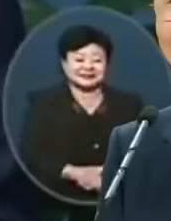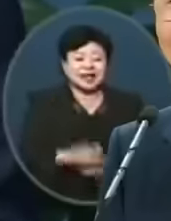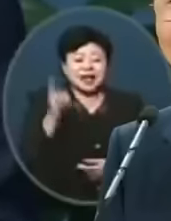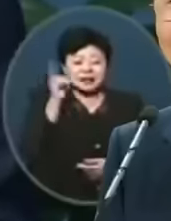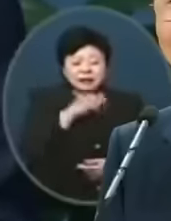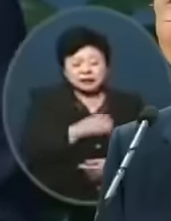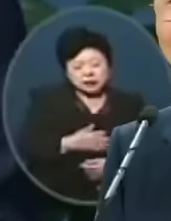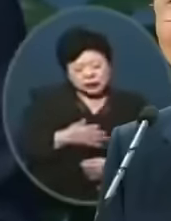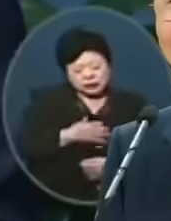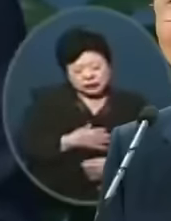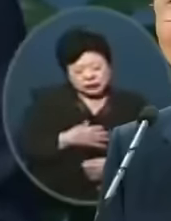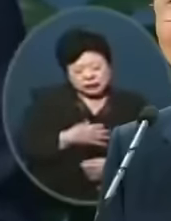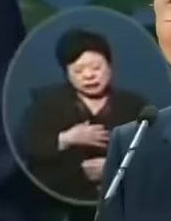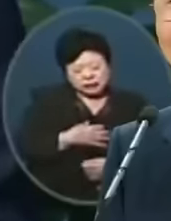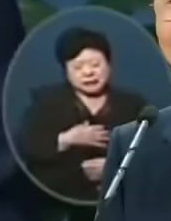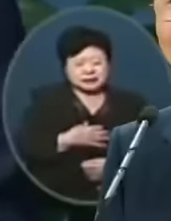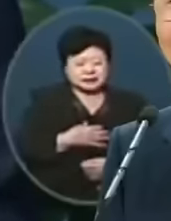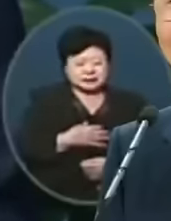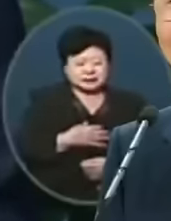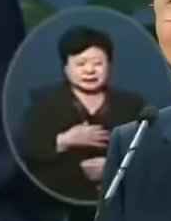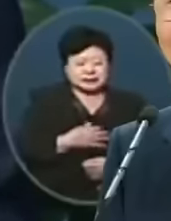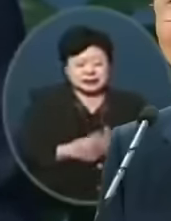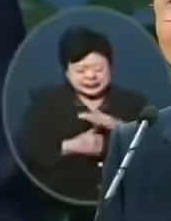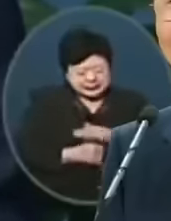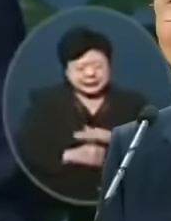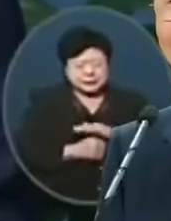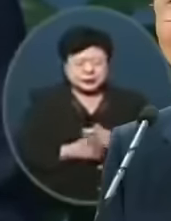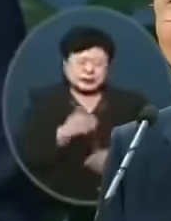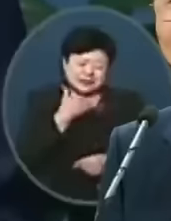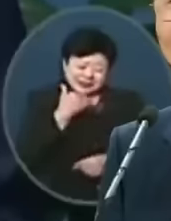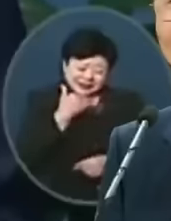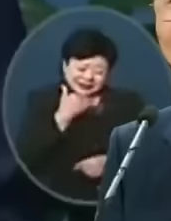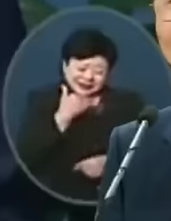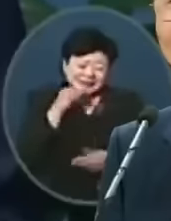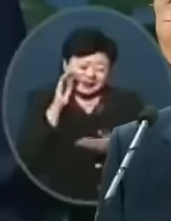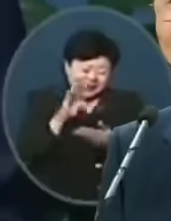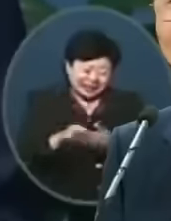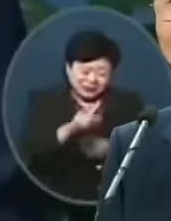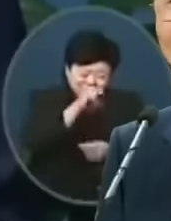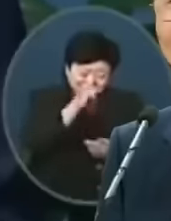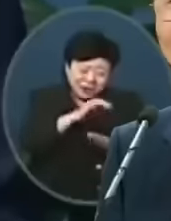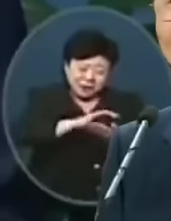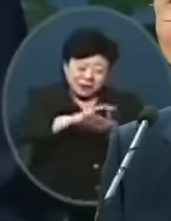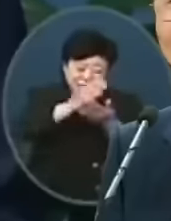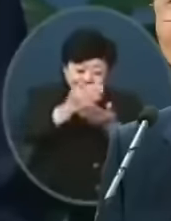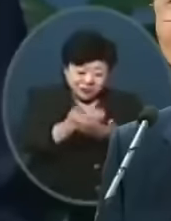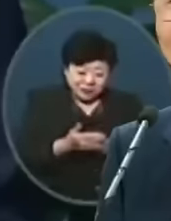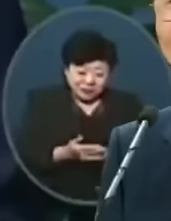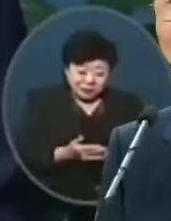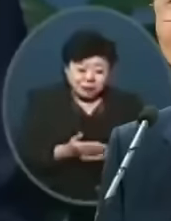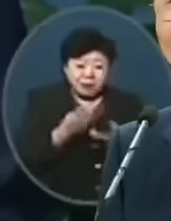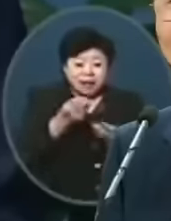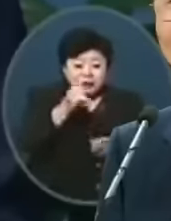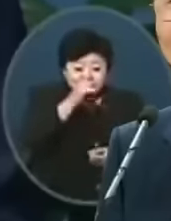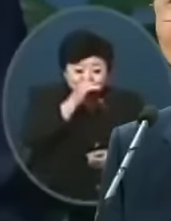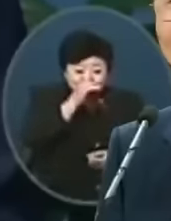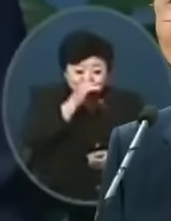나쁘고 괴로운 것도 참고 기다렸다가 나중에 그것이 좋게 변한 일이 얼마나